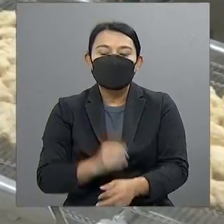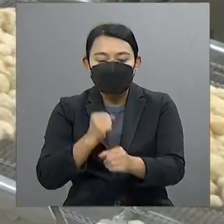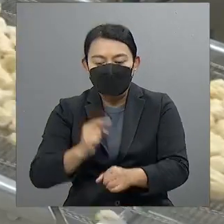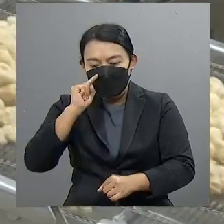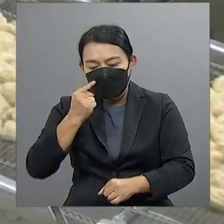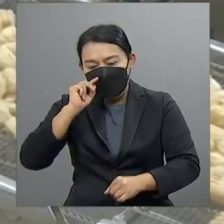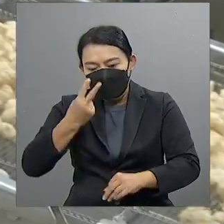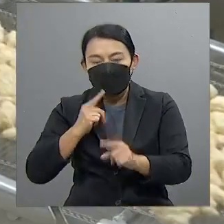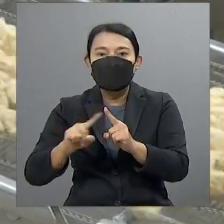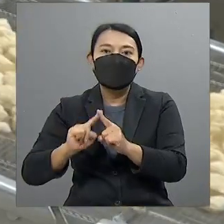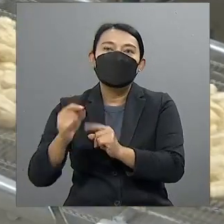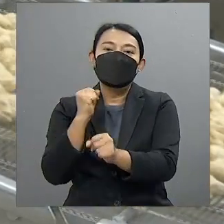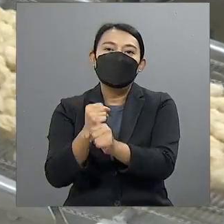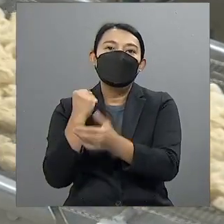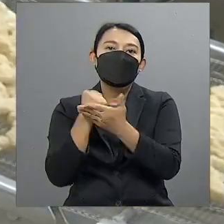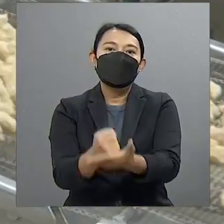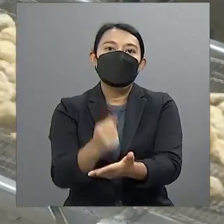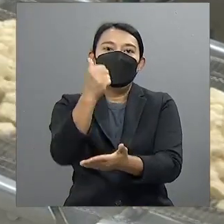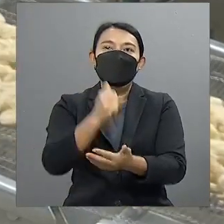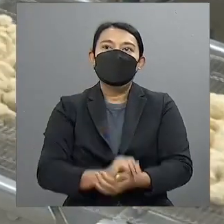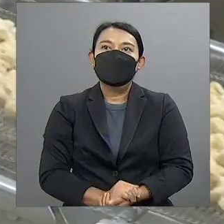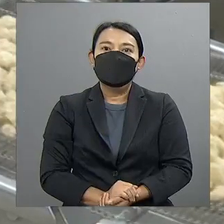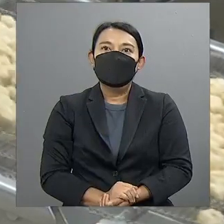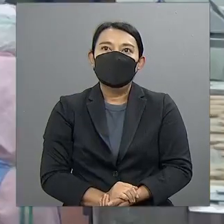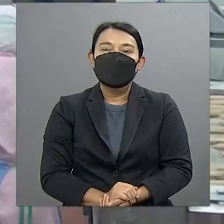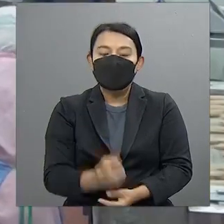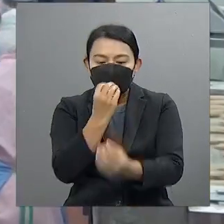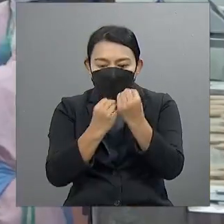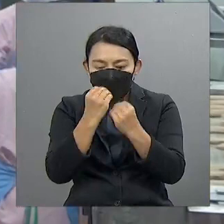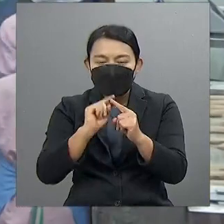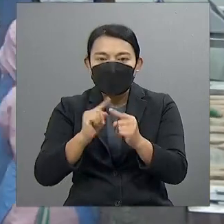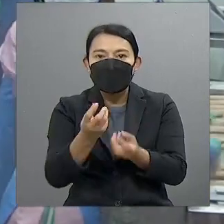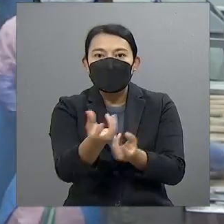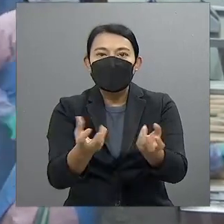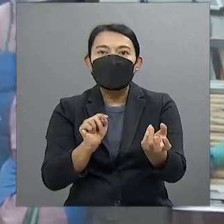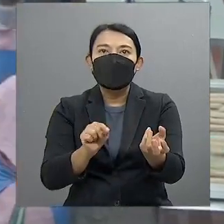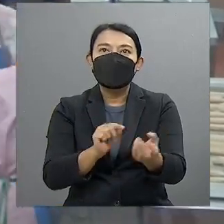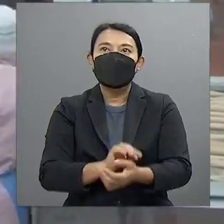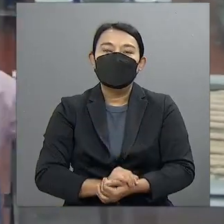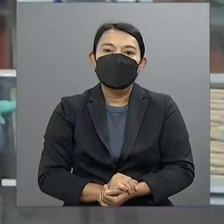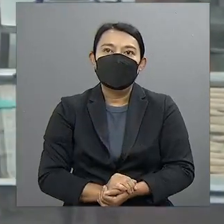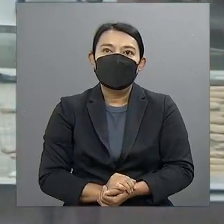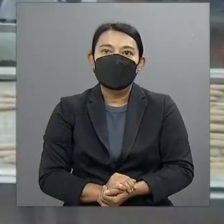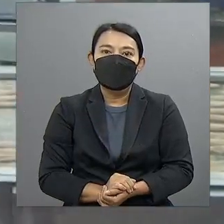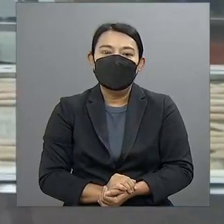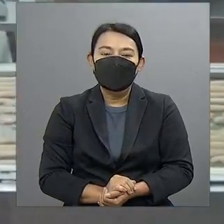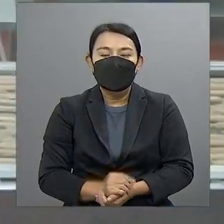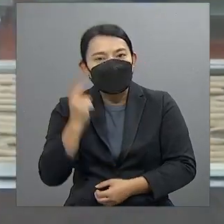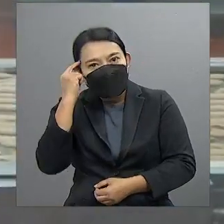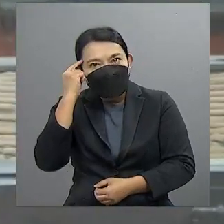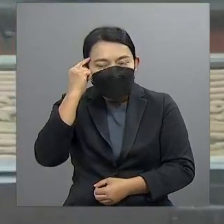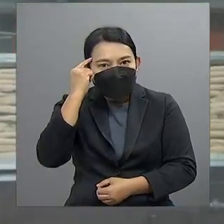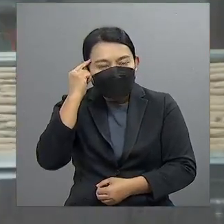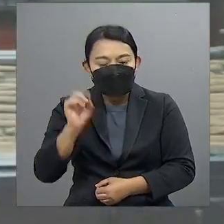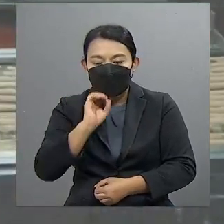ได้มั่นใจได้เลยครับว่าในเรื่องของการบริโภคอาหารถ้าเราคิดว่า worst case scenario คือเลวร้ายที่สุดเนี่ยเราพบว่ามันตกไปอาหารจริงก็อย่างที่บอกมันไม่